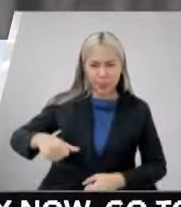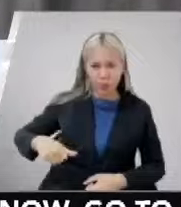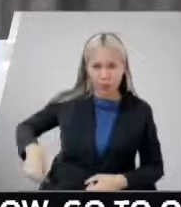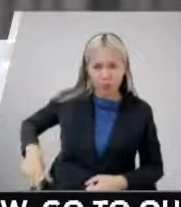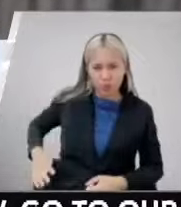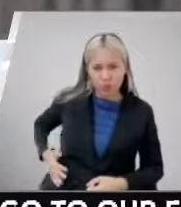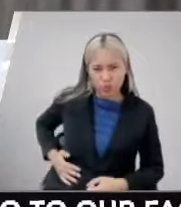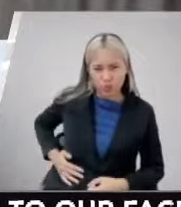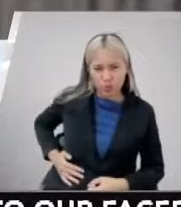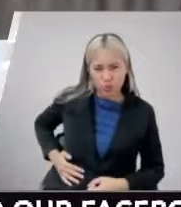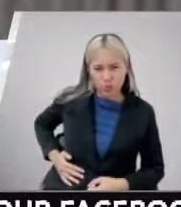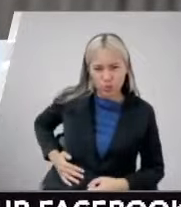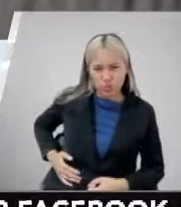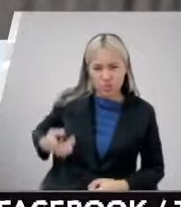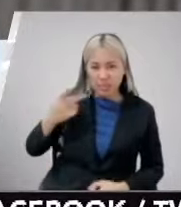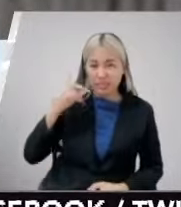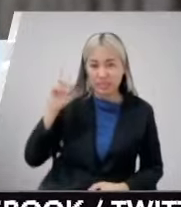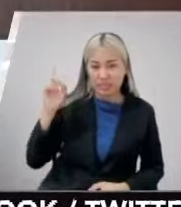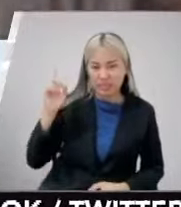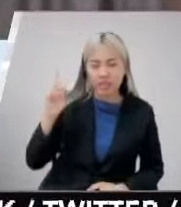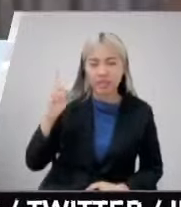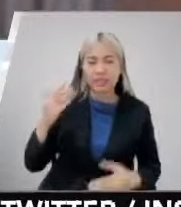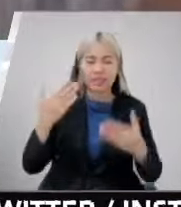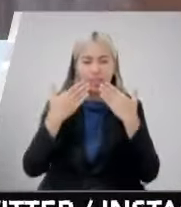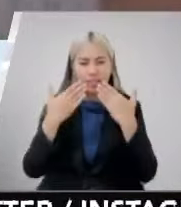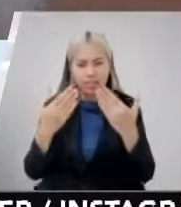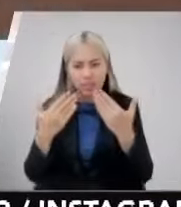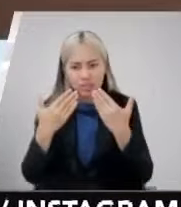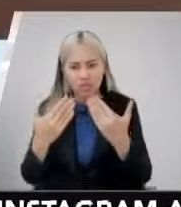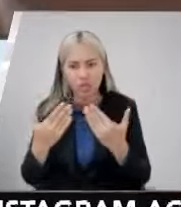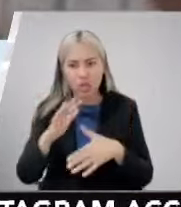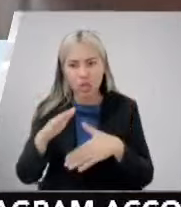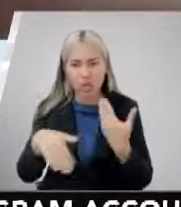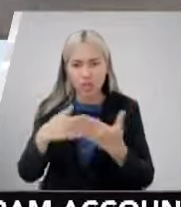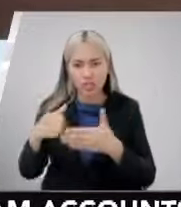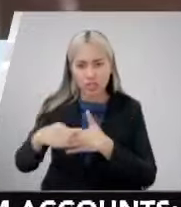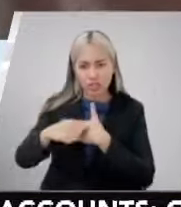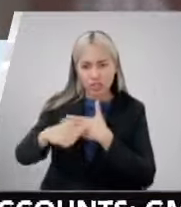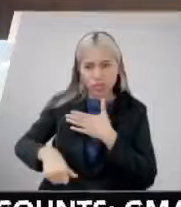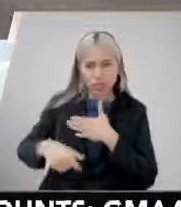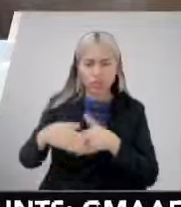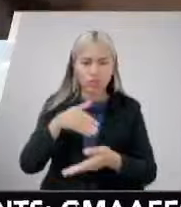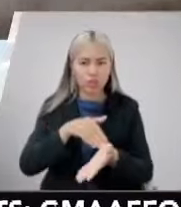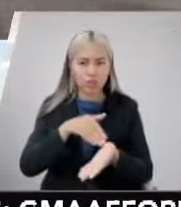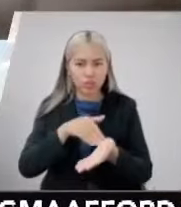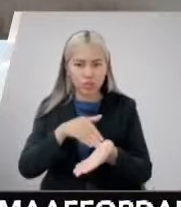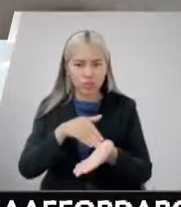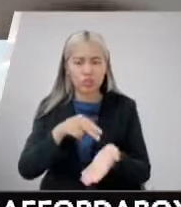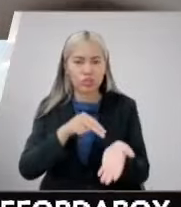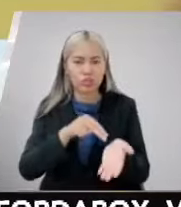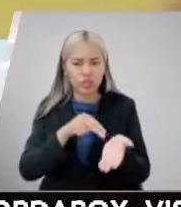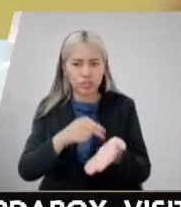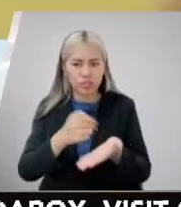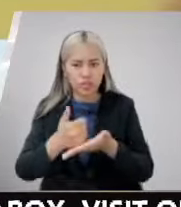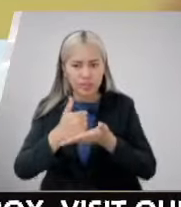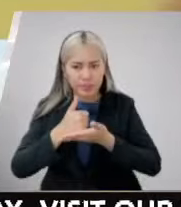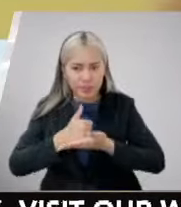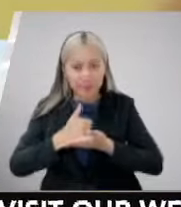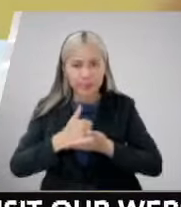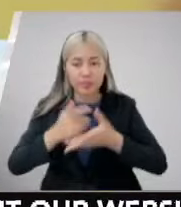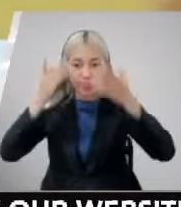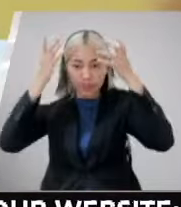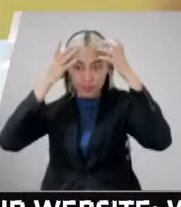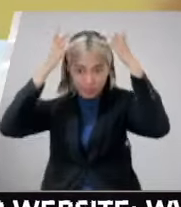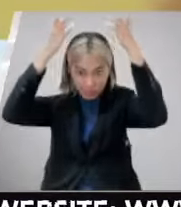aksidente. Nagpasalamat siya sa mga trauma surgeon, doktor at nurse na tumulong sa kanya. Maliban sa pagiging chef, kilala rin si